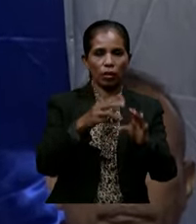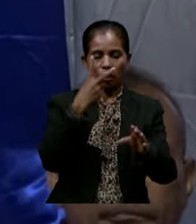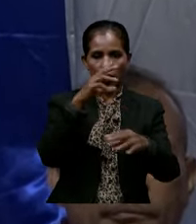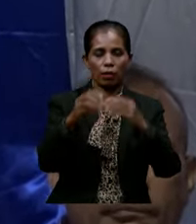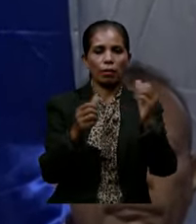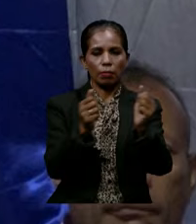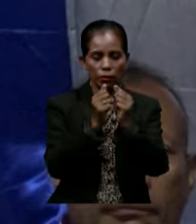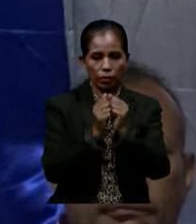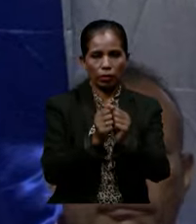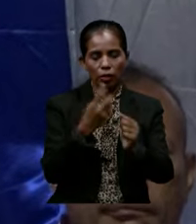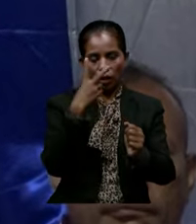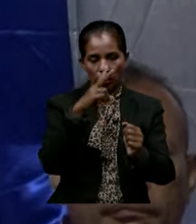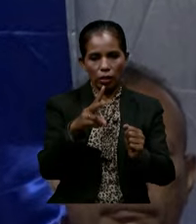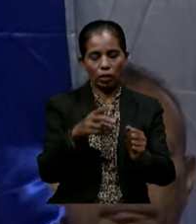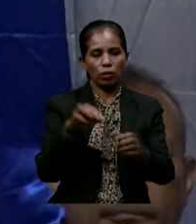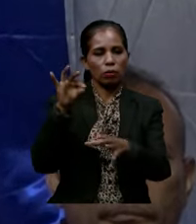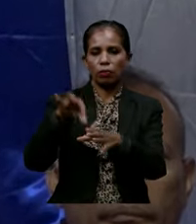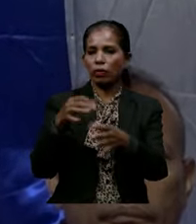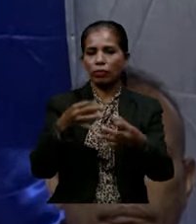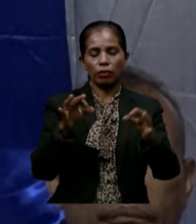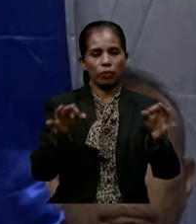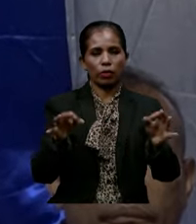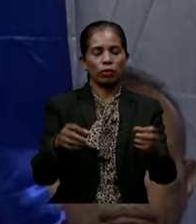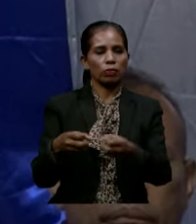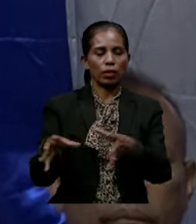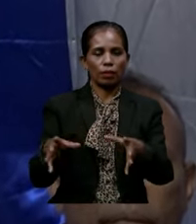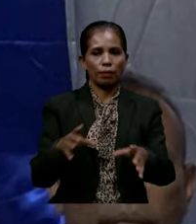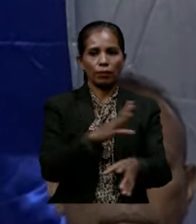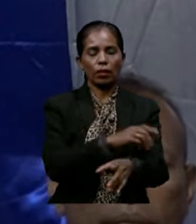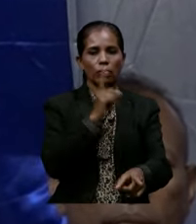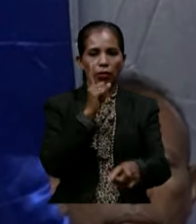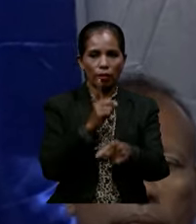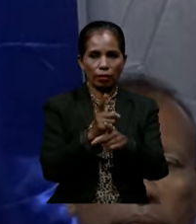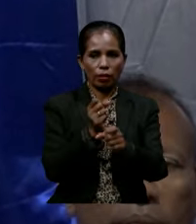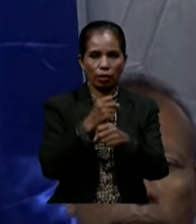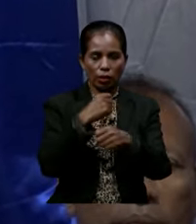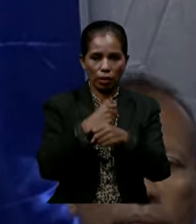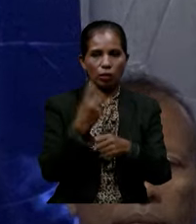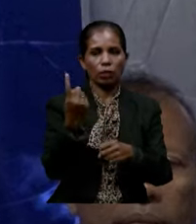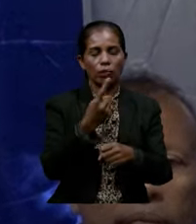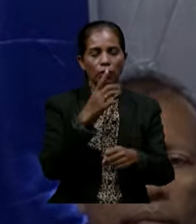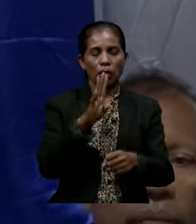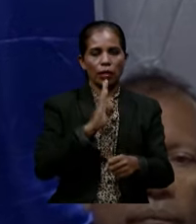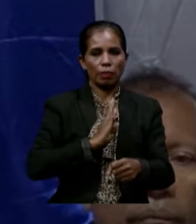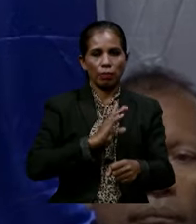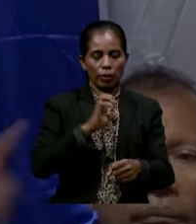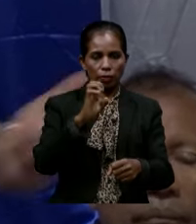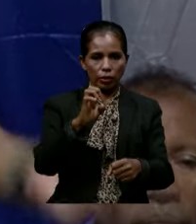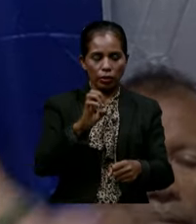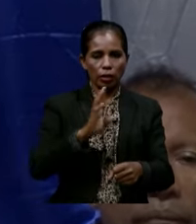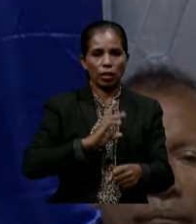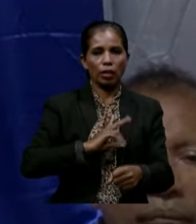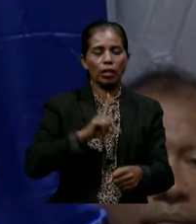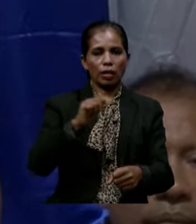perusahaan. Los perusu tu husi kono lah. Ne demo plot ne atau tetiri turlos demo plot ne halo dia. Pemasi, lalia,